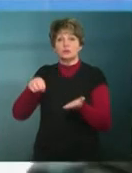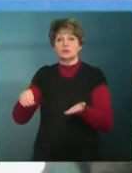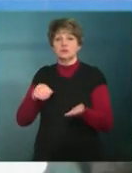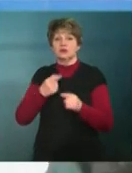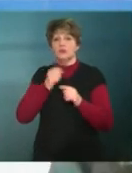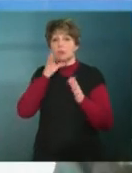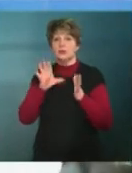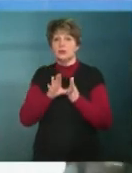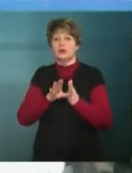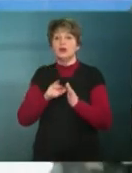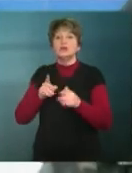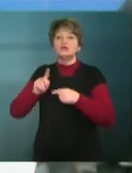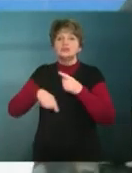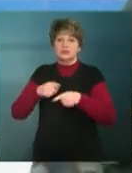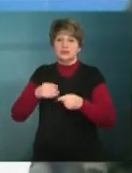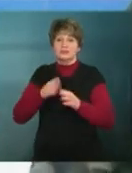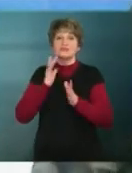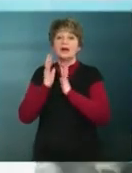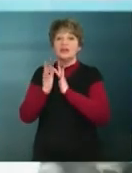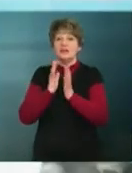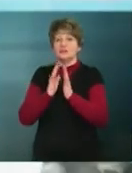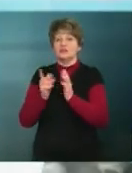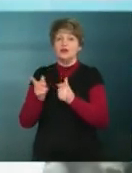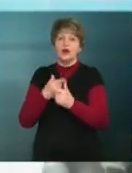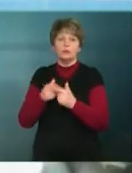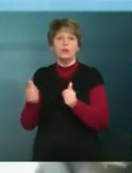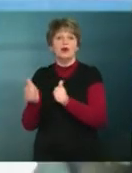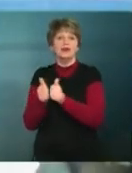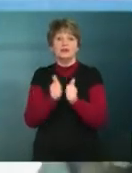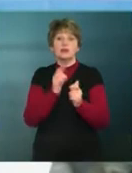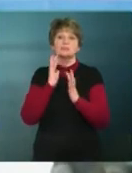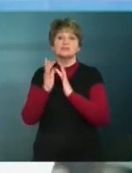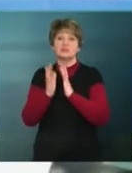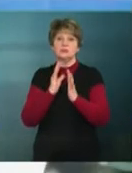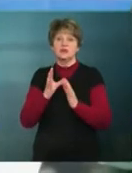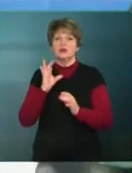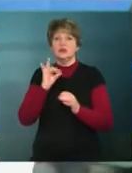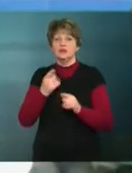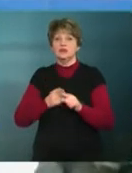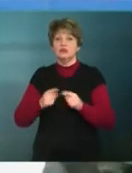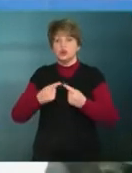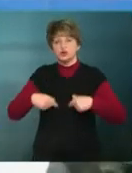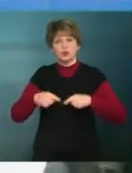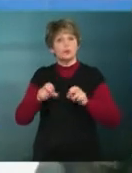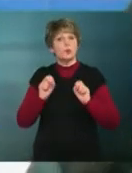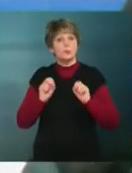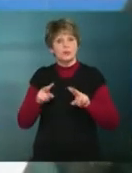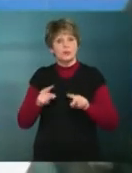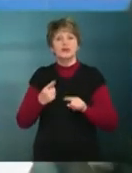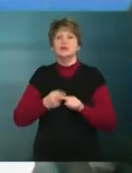або проходять через ліс, або межують з лісом. І знаходяться, звичайно, що в зоні ризику. Це не степовий